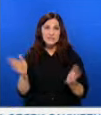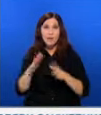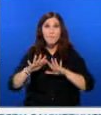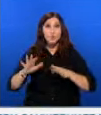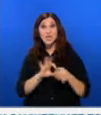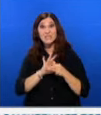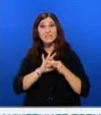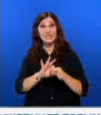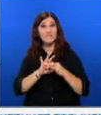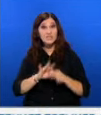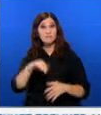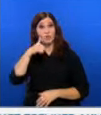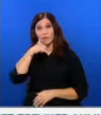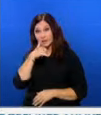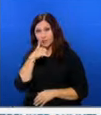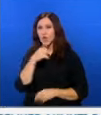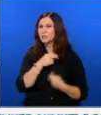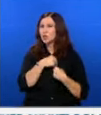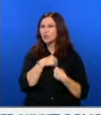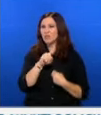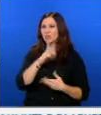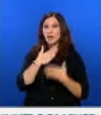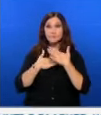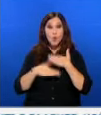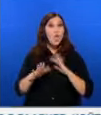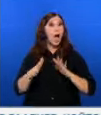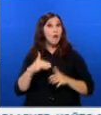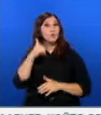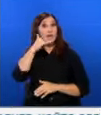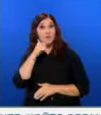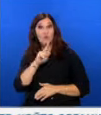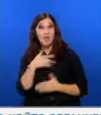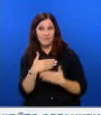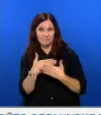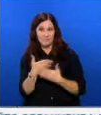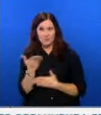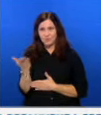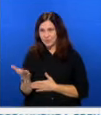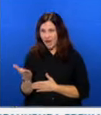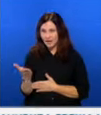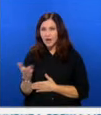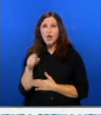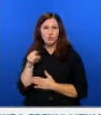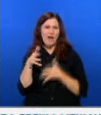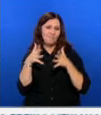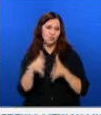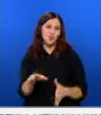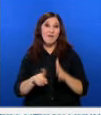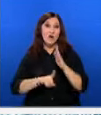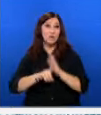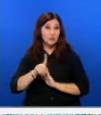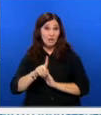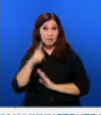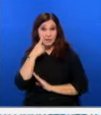почти зависими от телефоните си и се чувстват неспокойни, ако телефоните им не са близо до тях. Това влошава резултатите